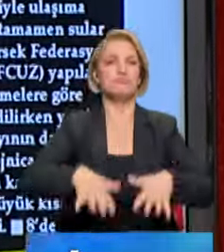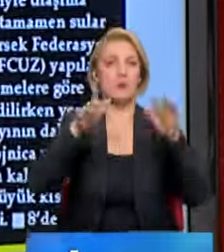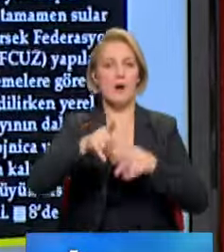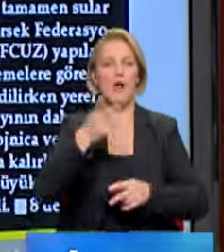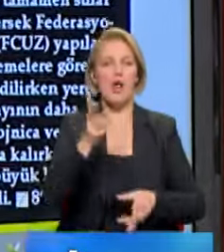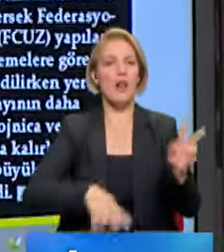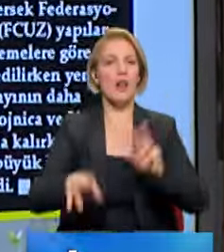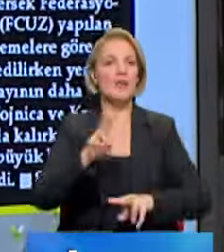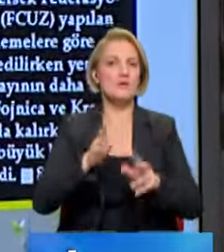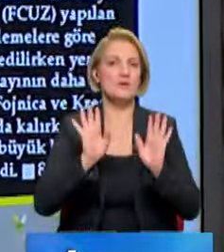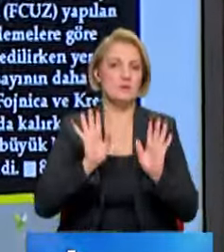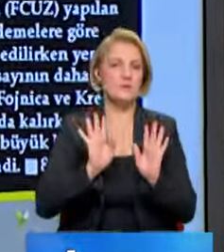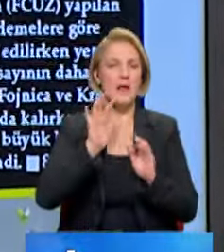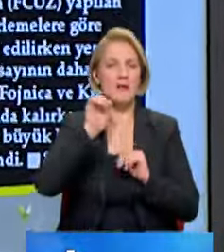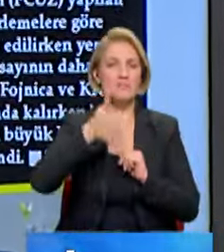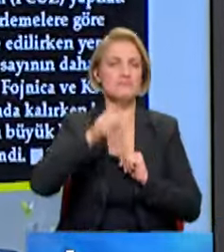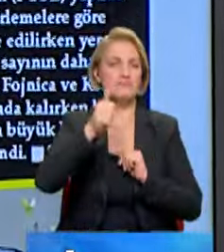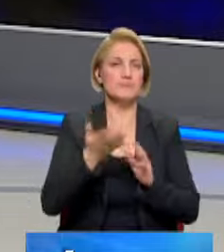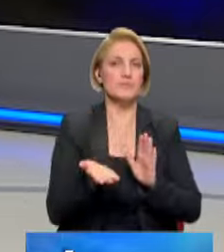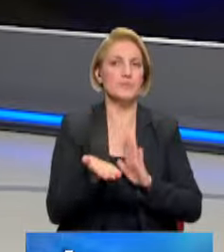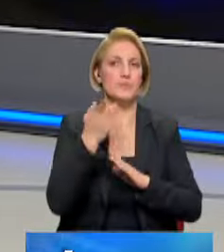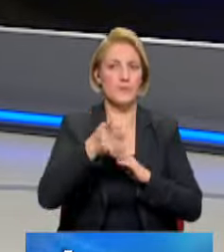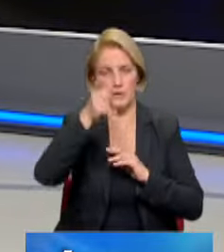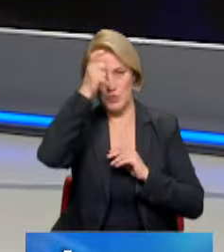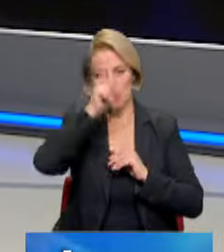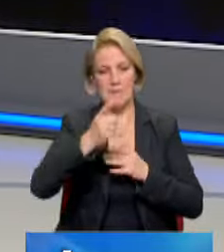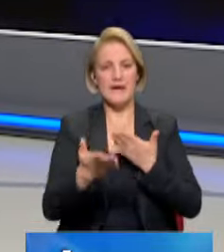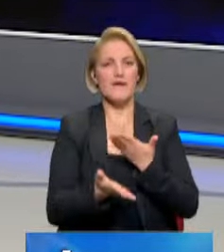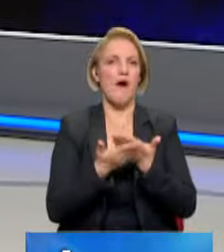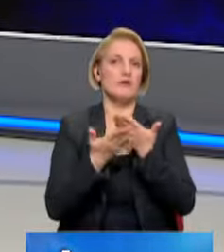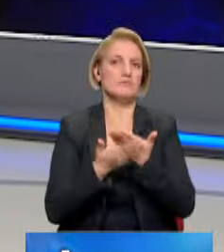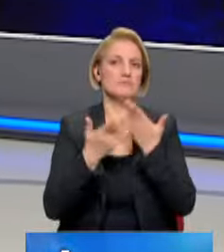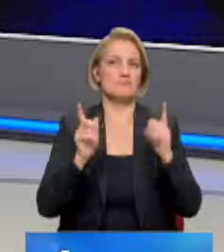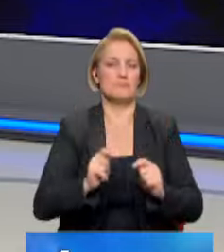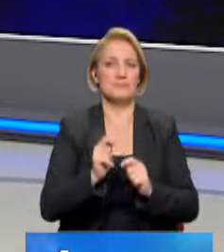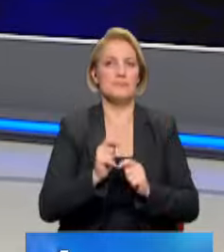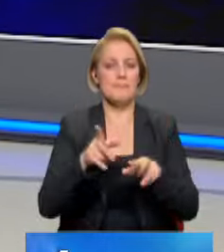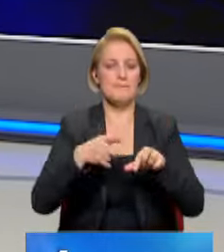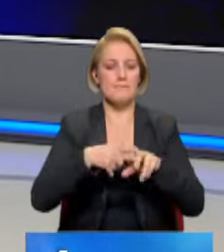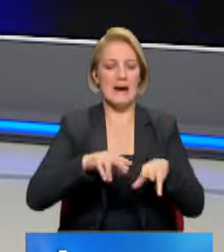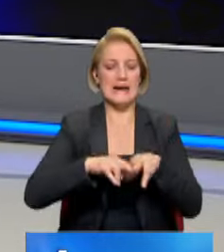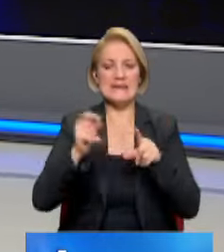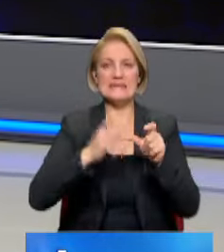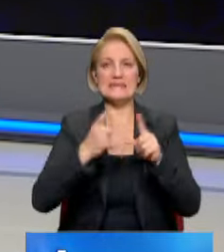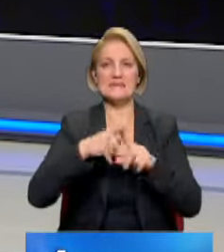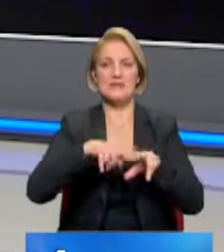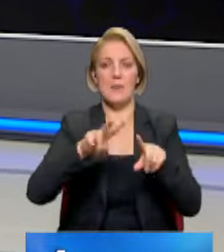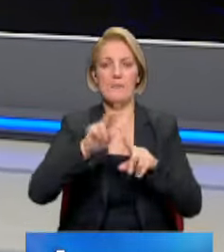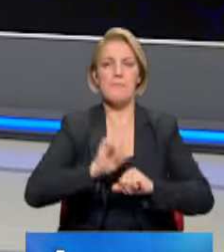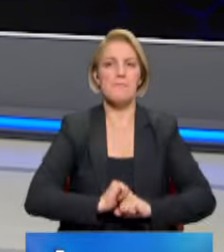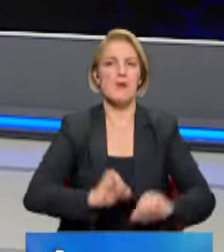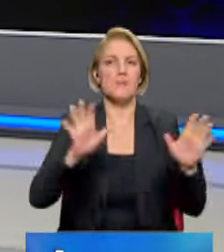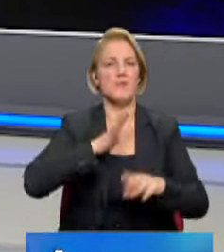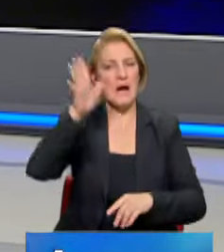can kaybı ne yazık ki her geçen gün artıyor. Türkiye'de bir yardım eli uzattı. Pakistan'da ise bir patlama vardı ve Amerika